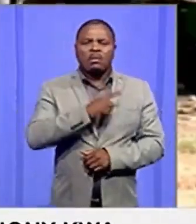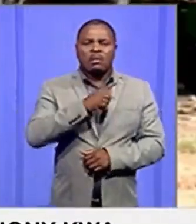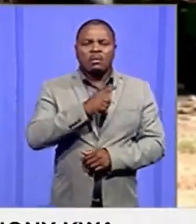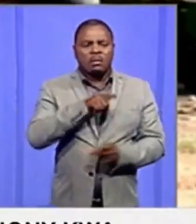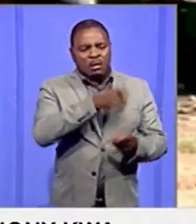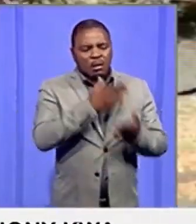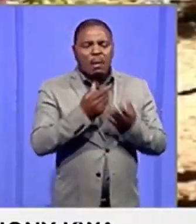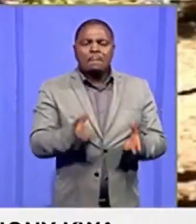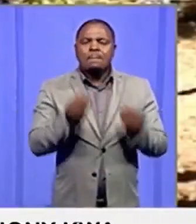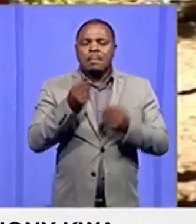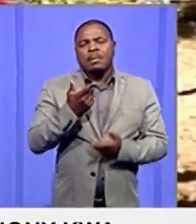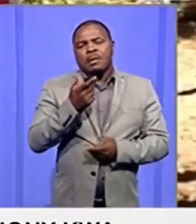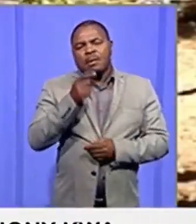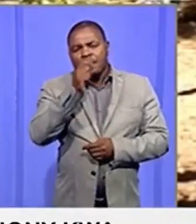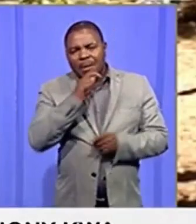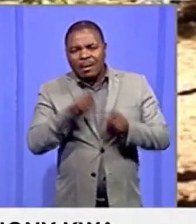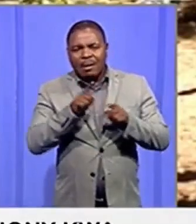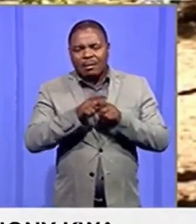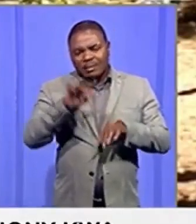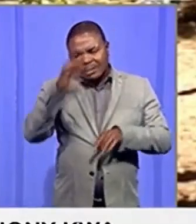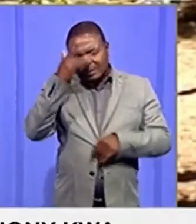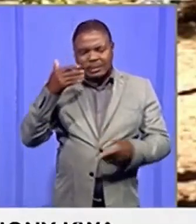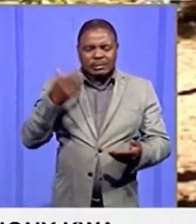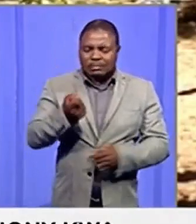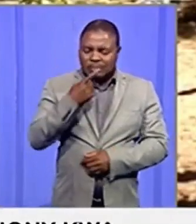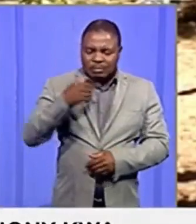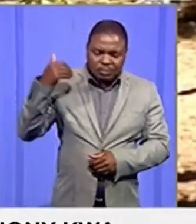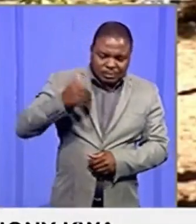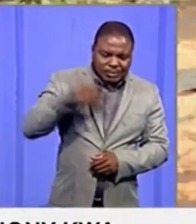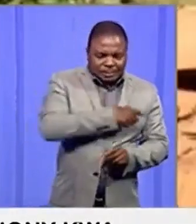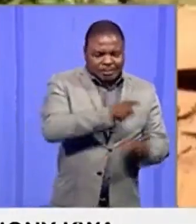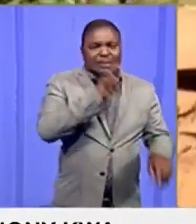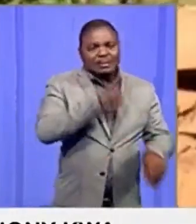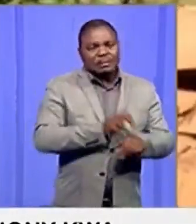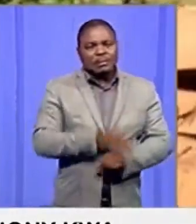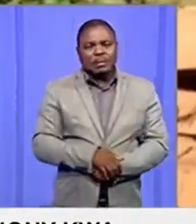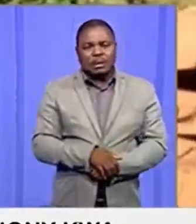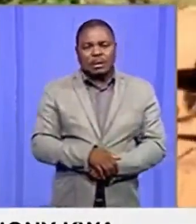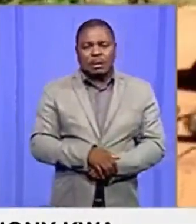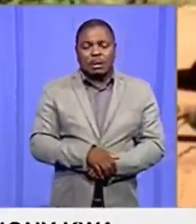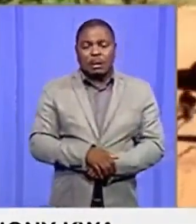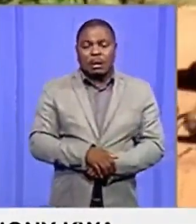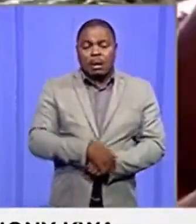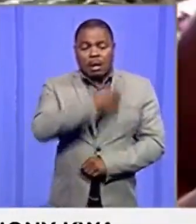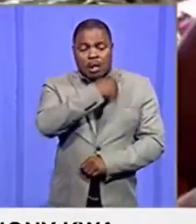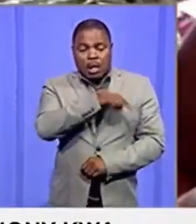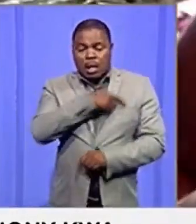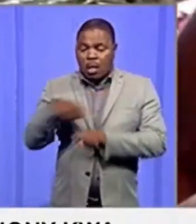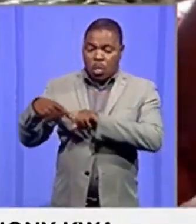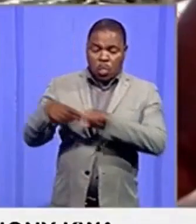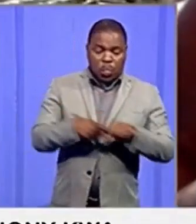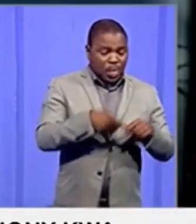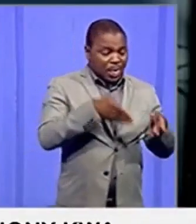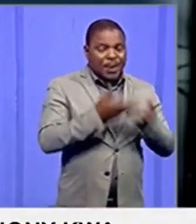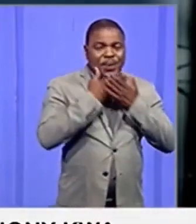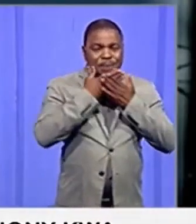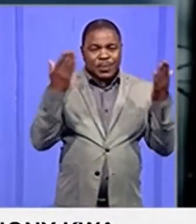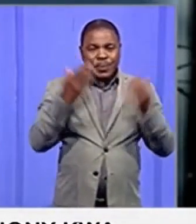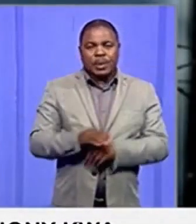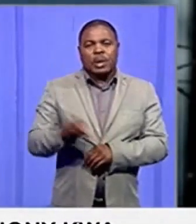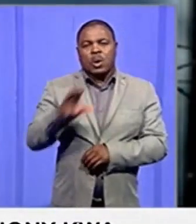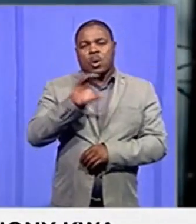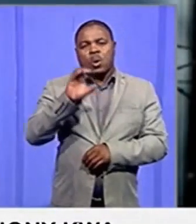meriana haholo ya mafu a sa phekoleheng. Ga gona ditleliniki tse di tlang mo go rona. Tleliniki ya Colini ga re thusile a